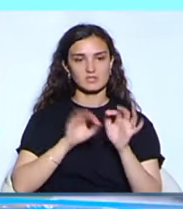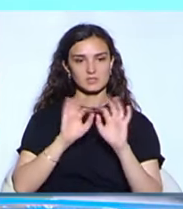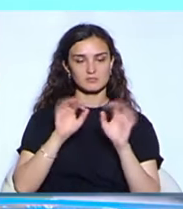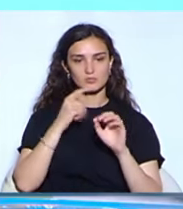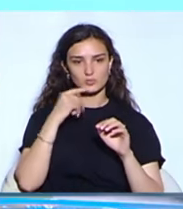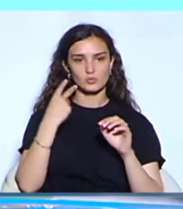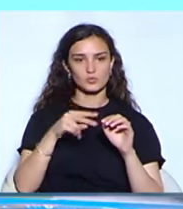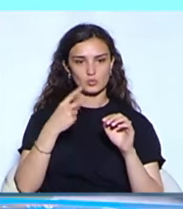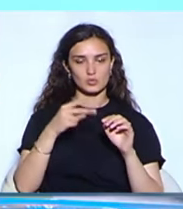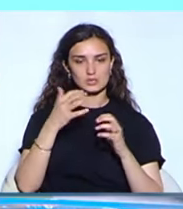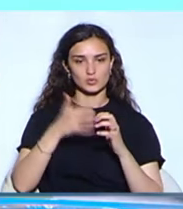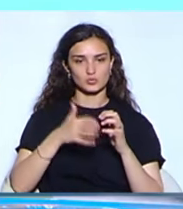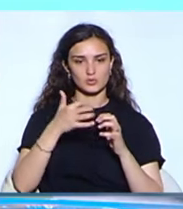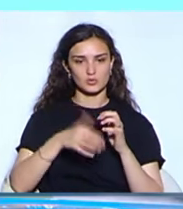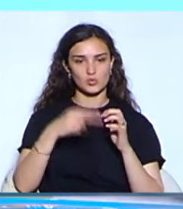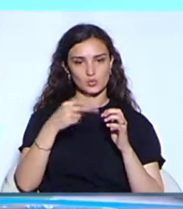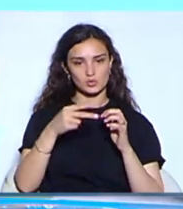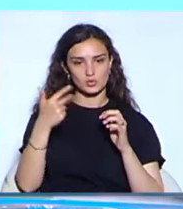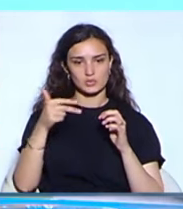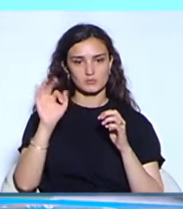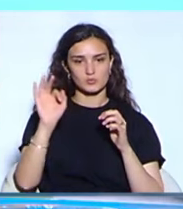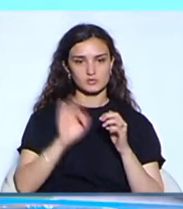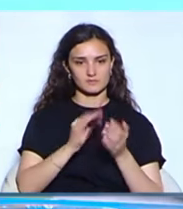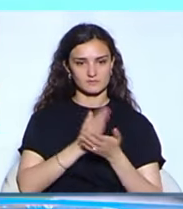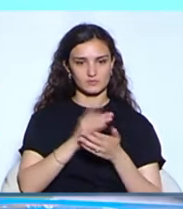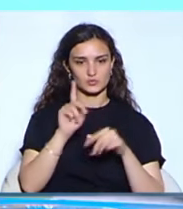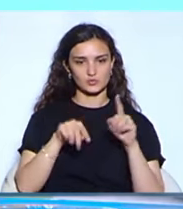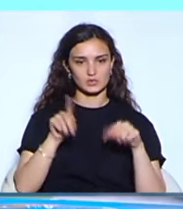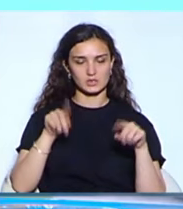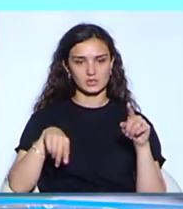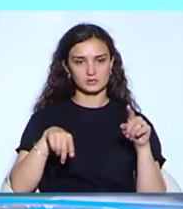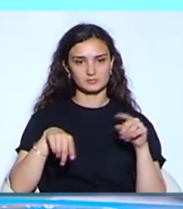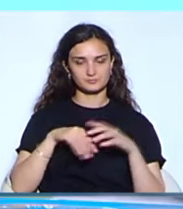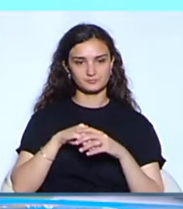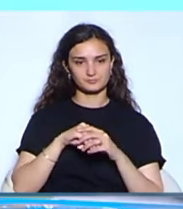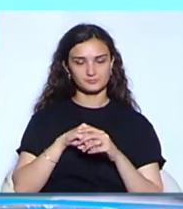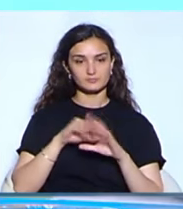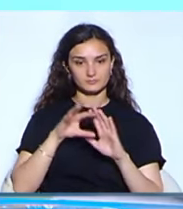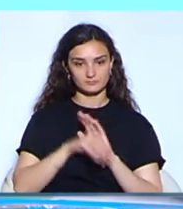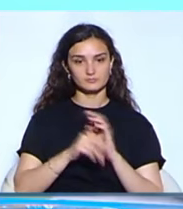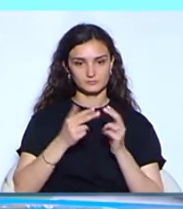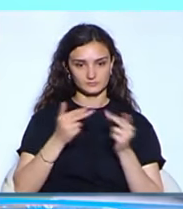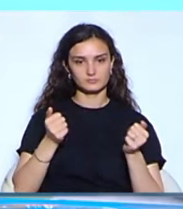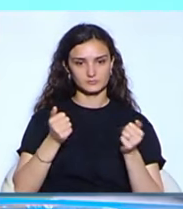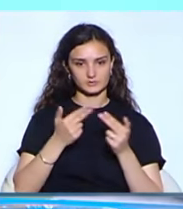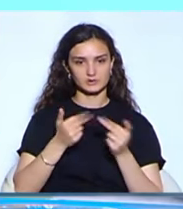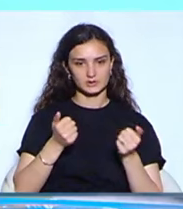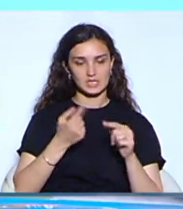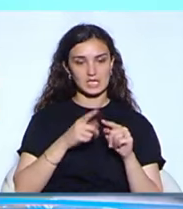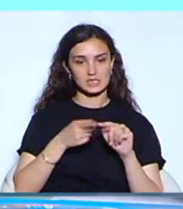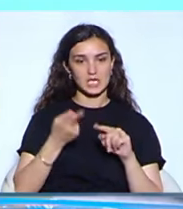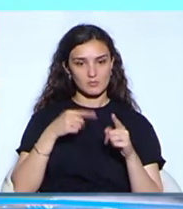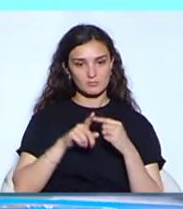ხოლმე 20 საშუალოდ 20-30%-იც კი არის ზოგიერთ მაშინ მითითებული, ხო, ნაშრომში. მითუმეტეს, ხო?